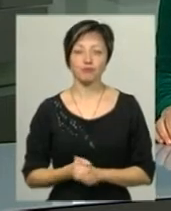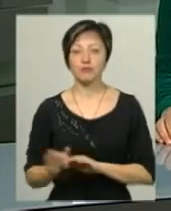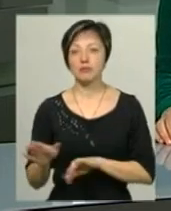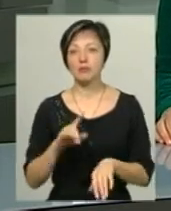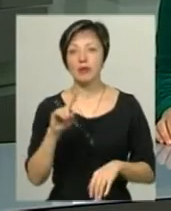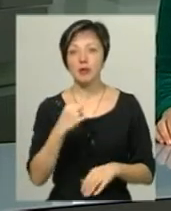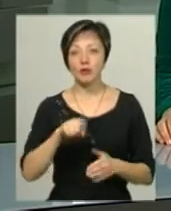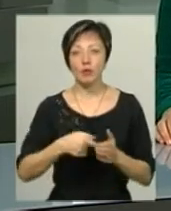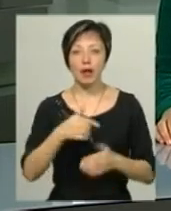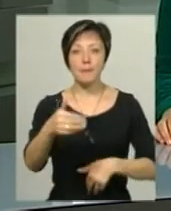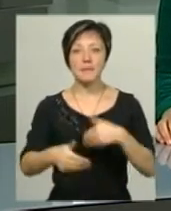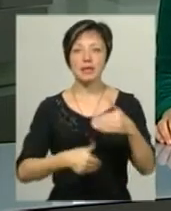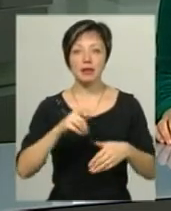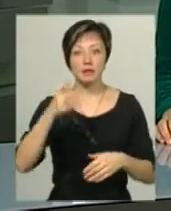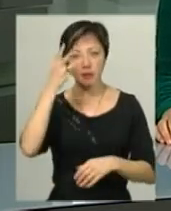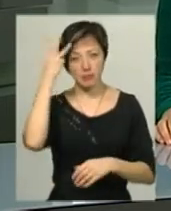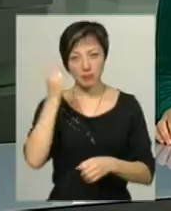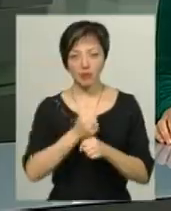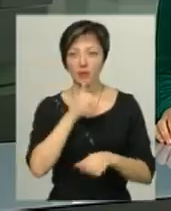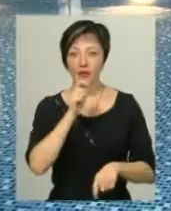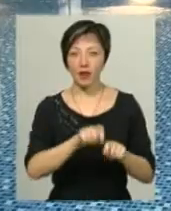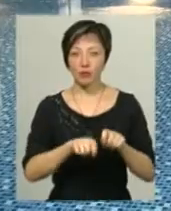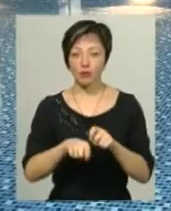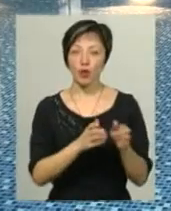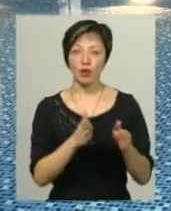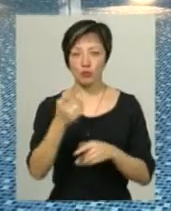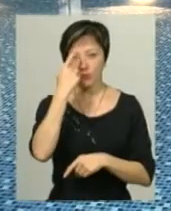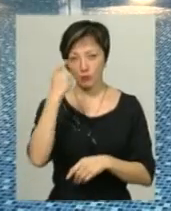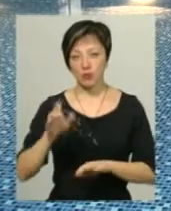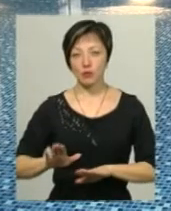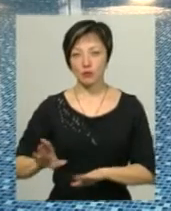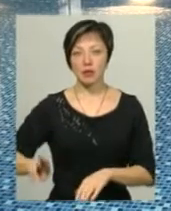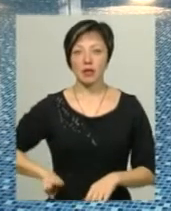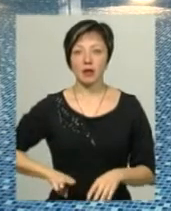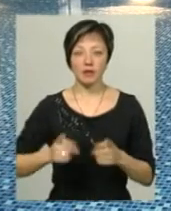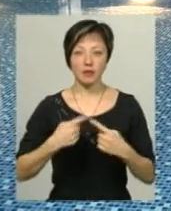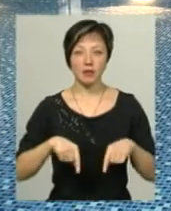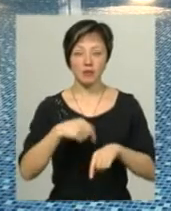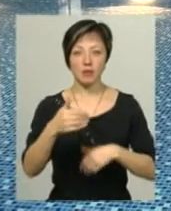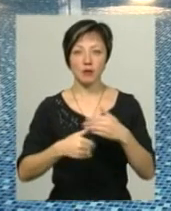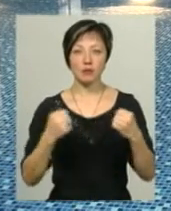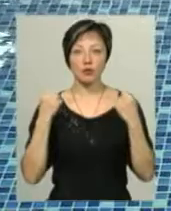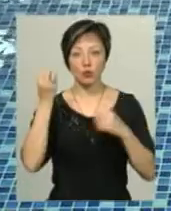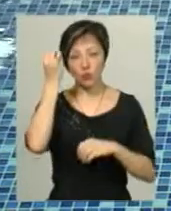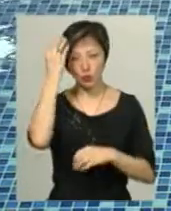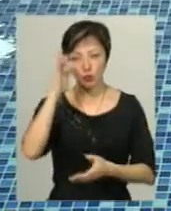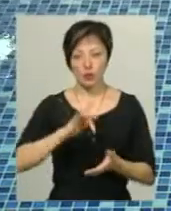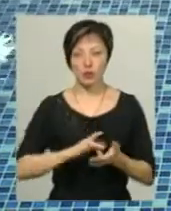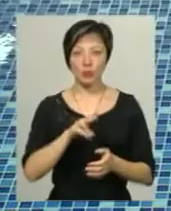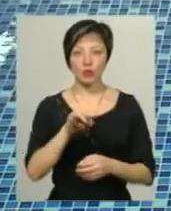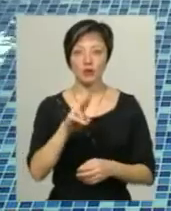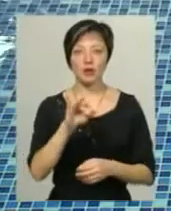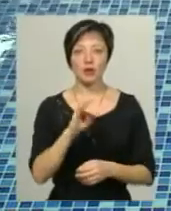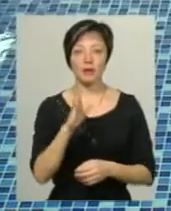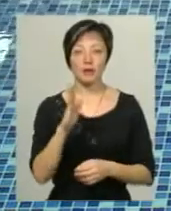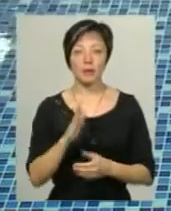Перший комунальний басейн у Хмельницькому працює в тестовому режимі. Про це повідомив заступник директора відділення плавання спортивно-культурного центру «Плоскирів»